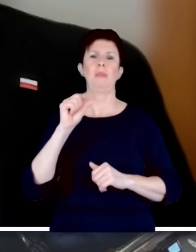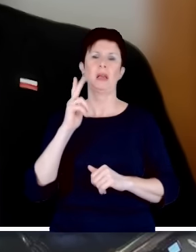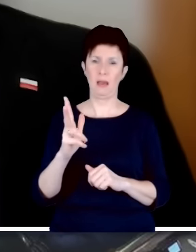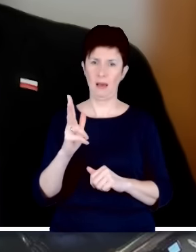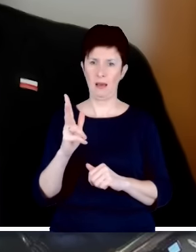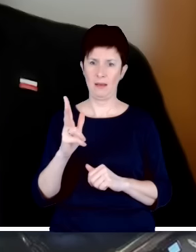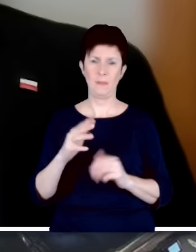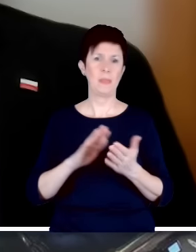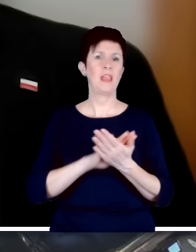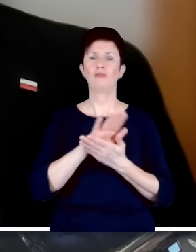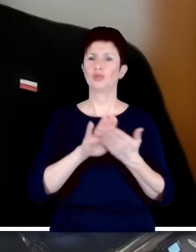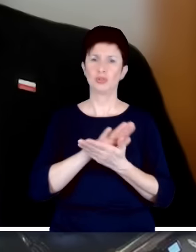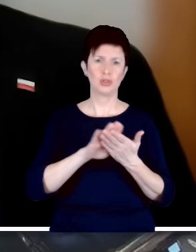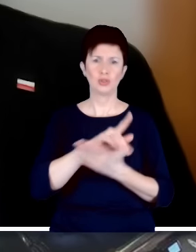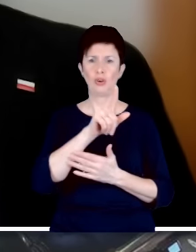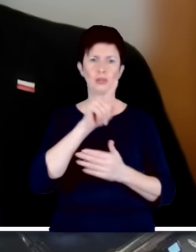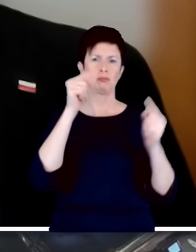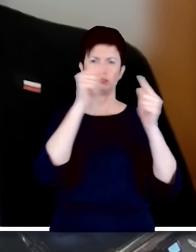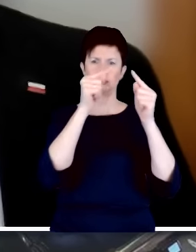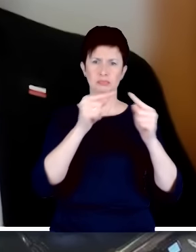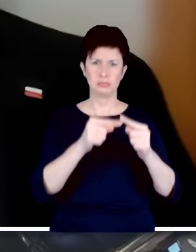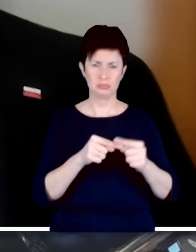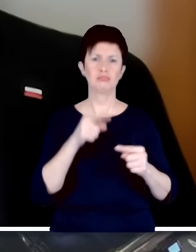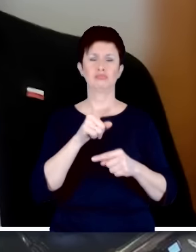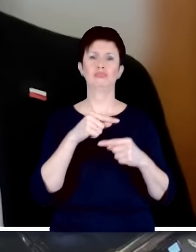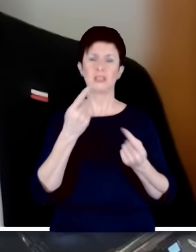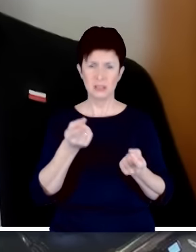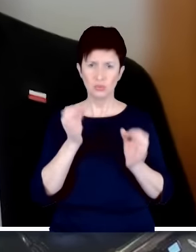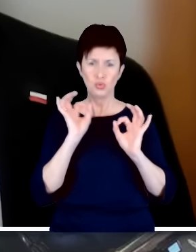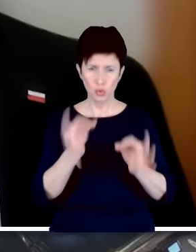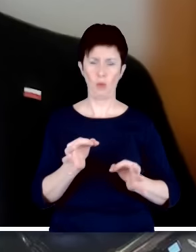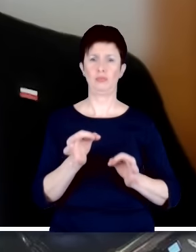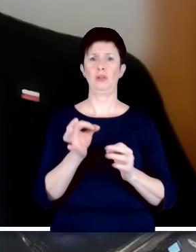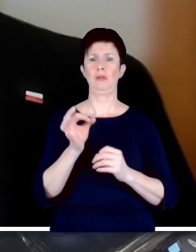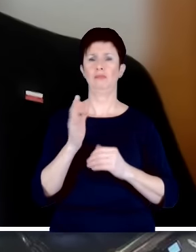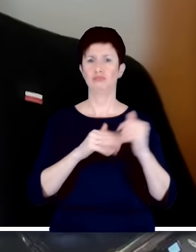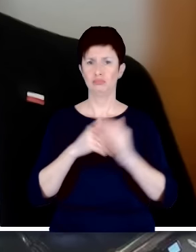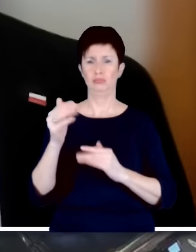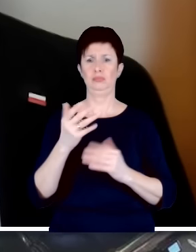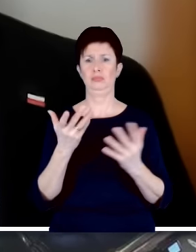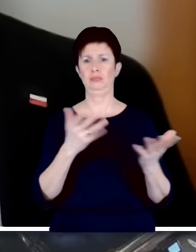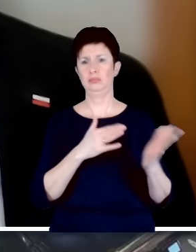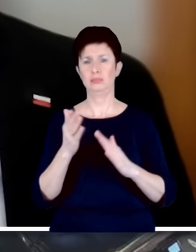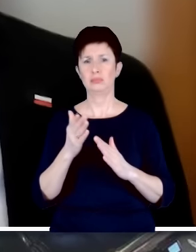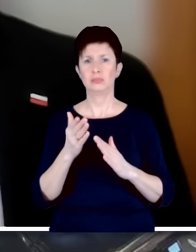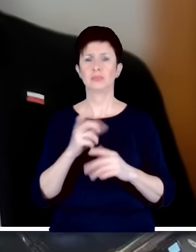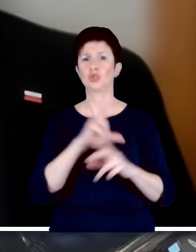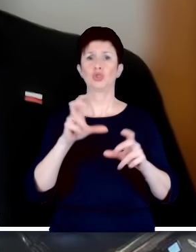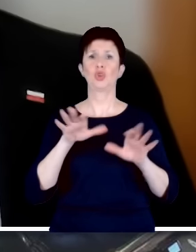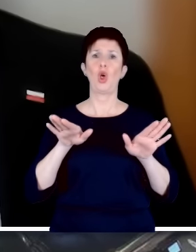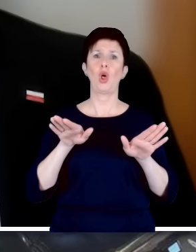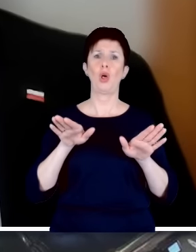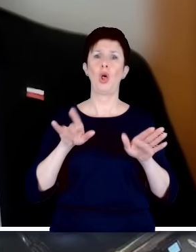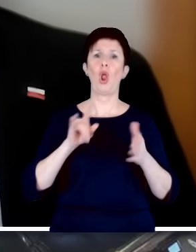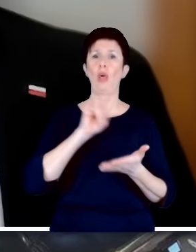one potwierdziły zasadność jego budowy. Tam analizowano, czy na przykład lepiej rozbudowywać port lotniczy Chopina, no i stwierdzano, że to jest niemożliwe i tak dalej, i tak dalej. Więc